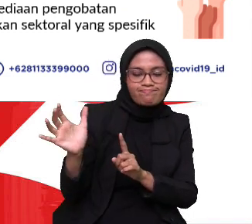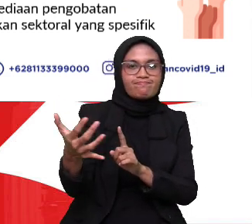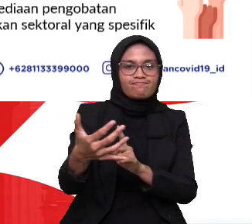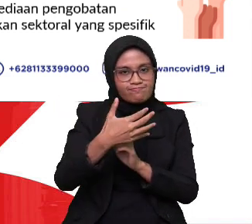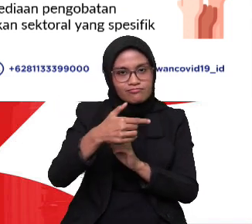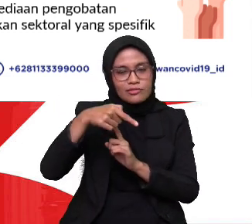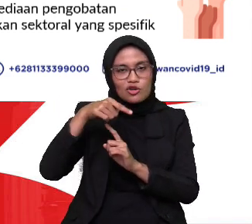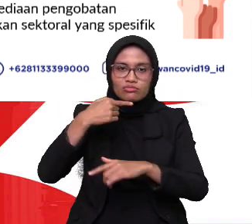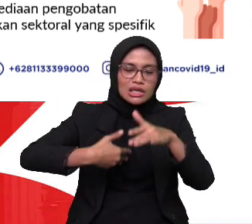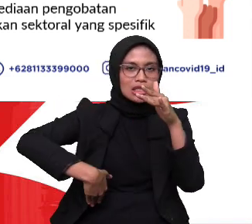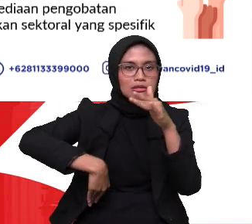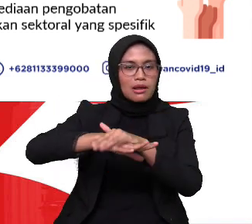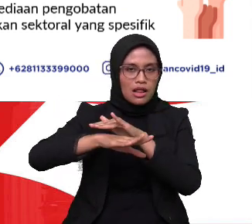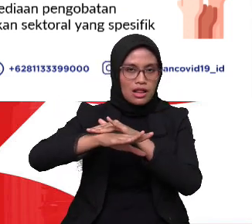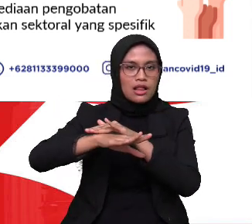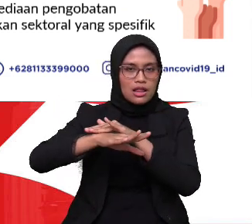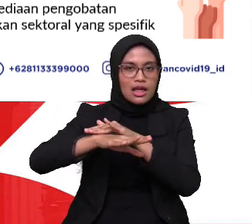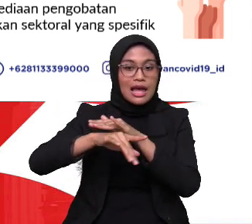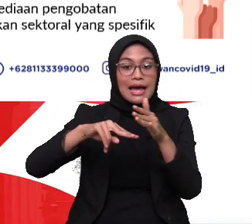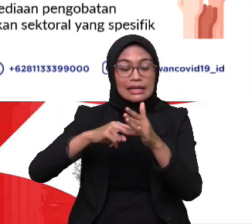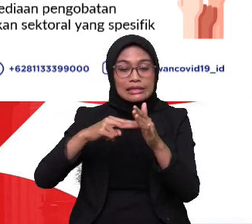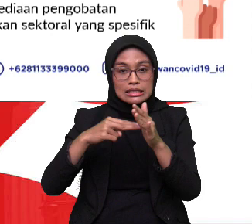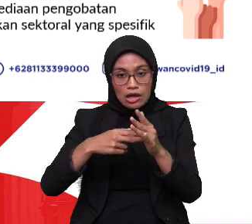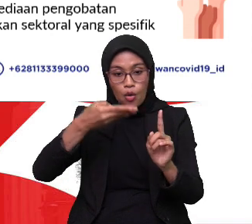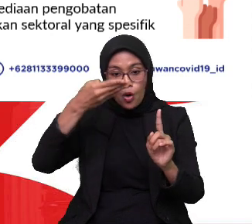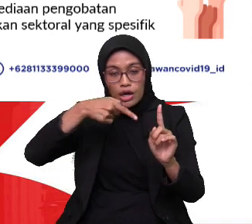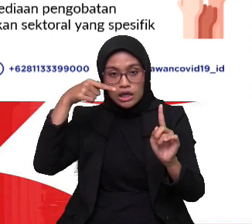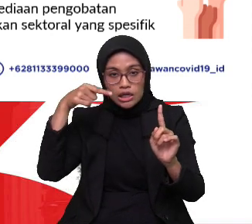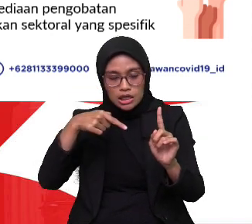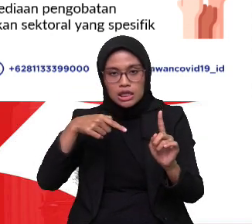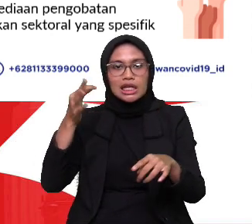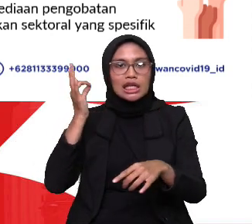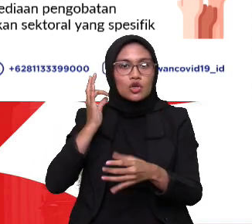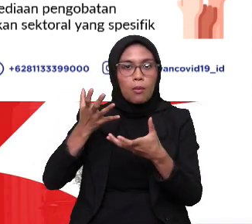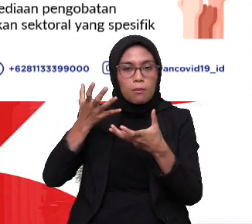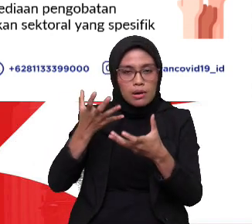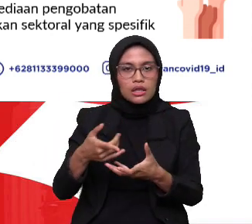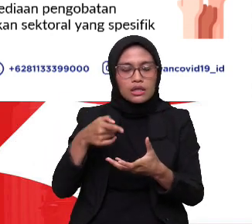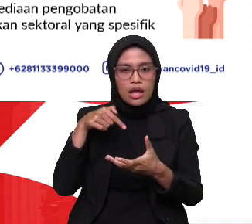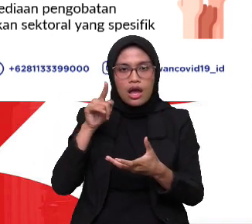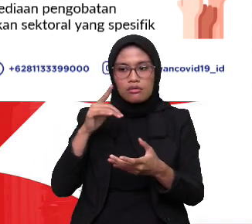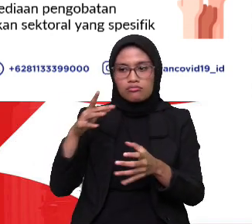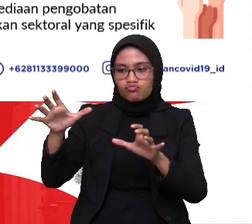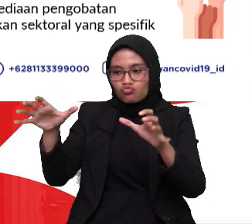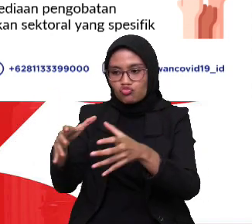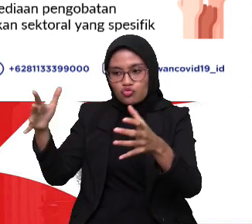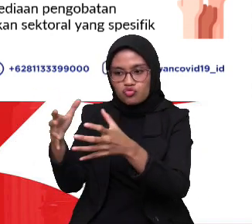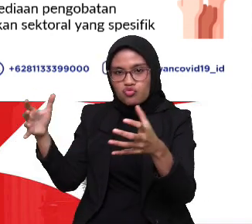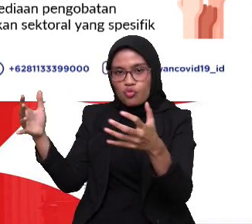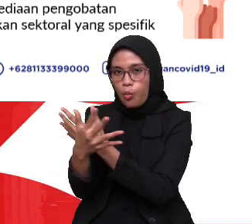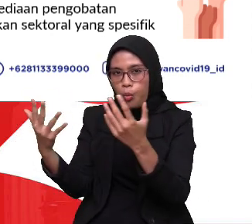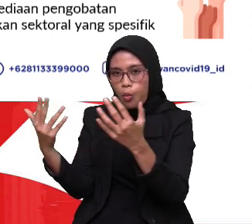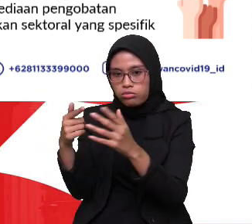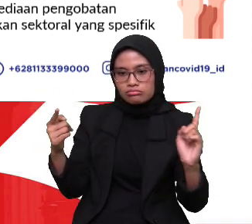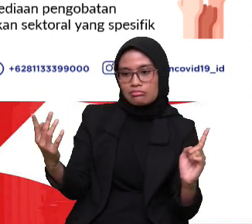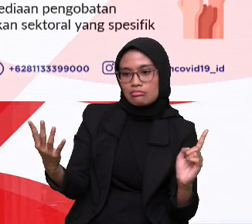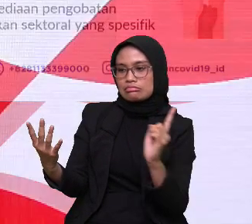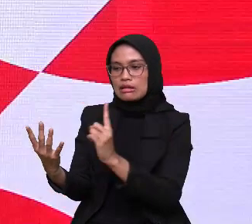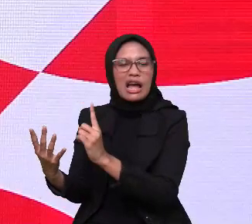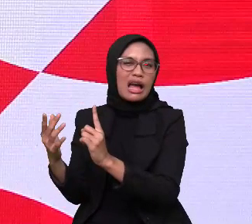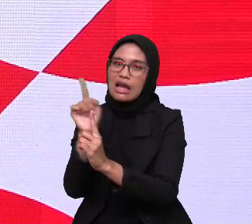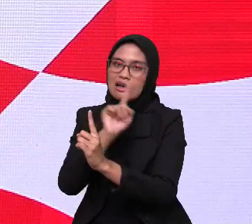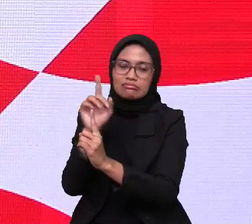maksimal yang dilakukan saat beraktivitas misalnya menjauhi keramaian maupun penggunaan masker dua lapis